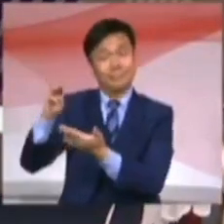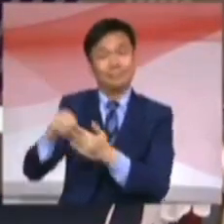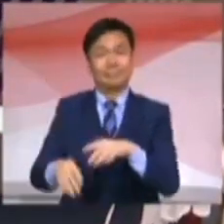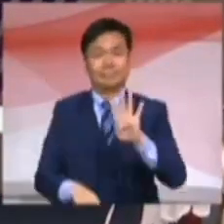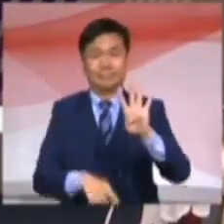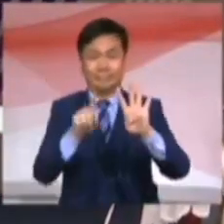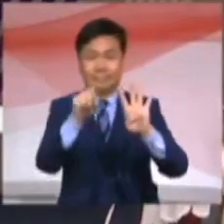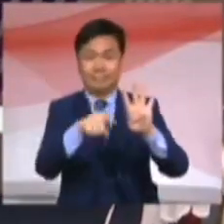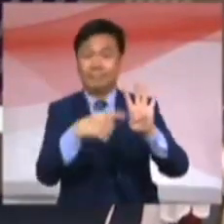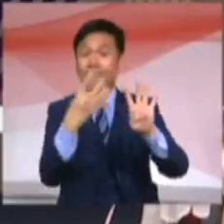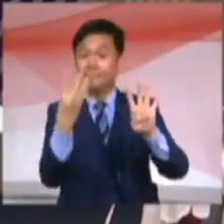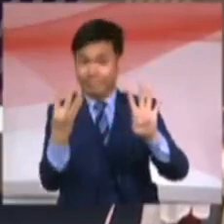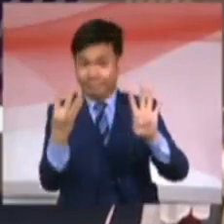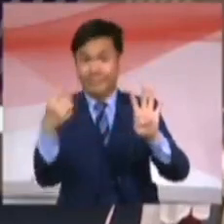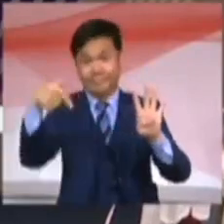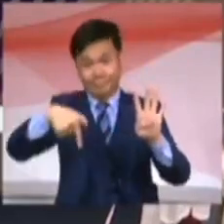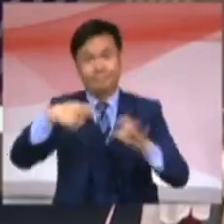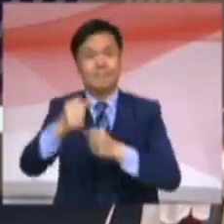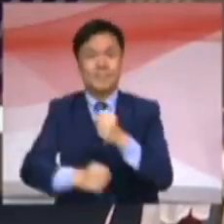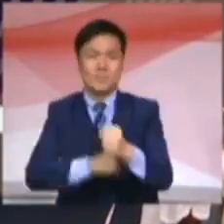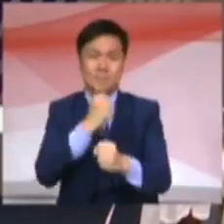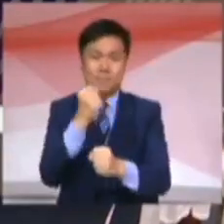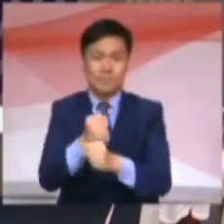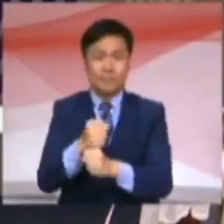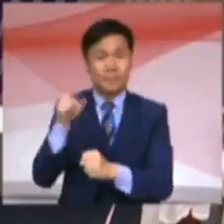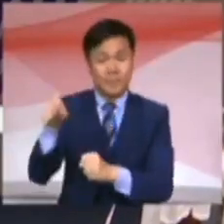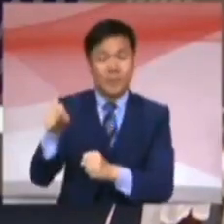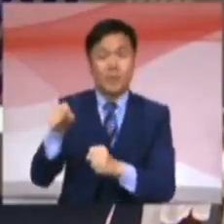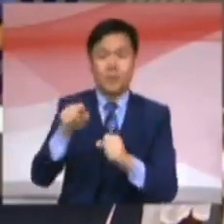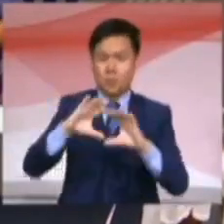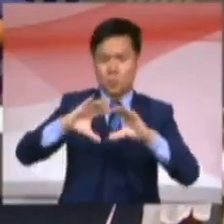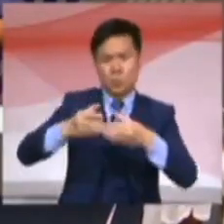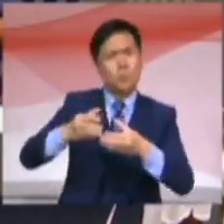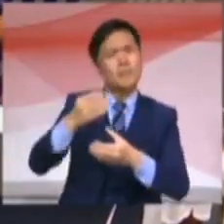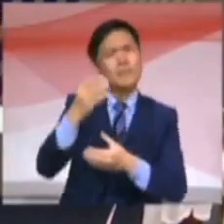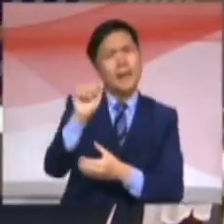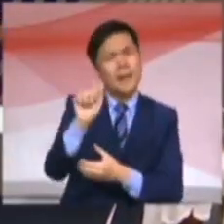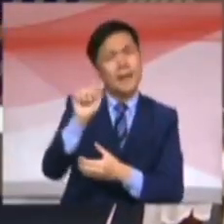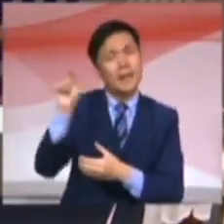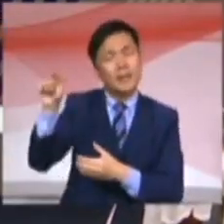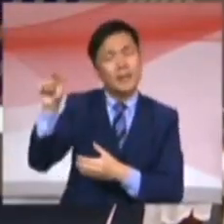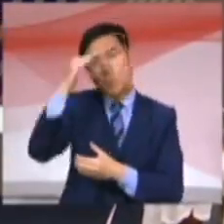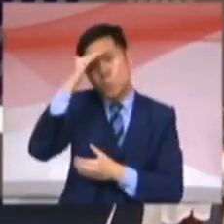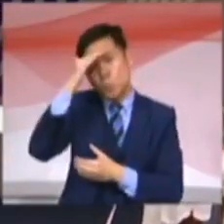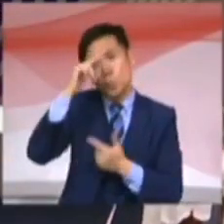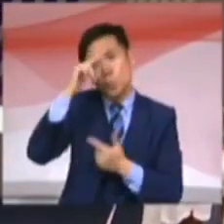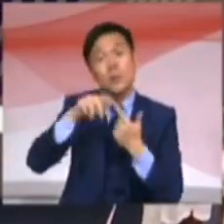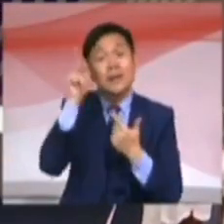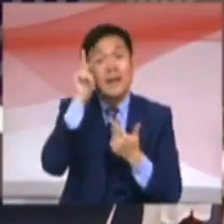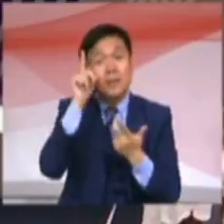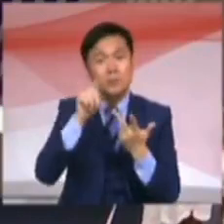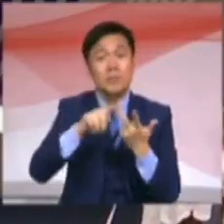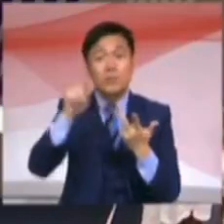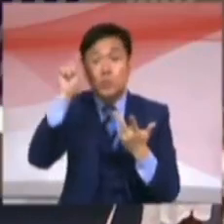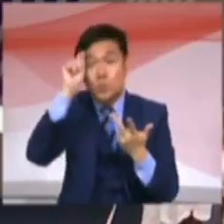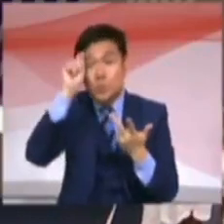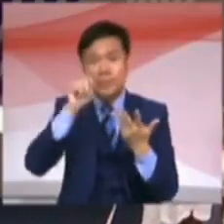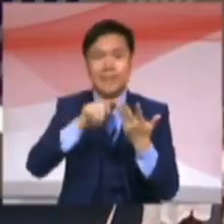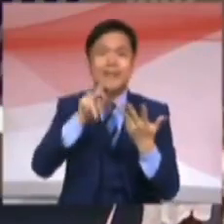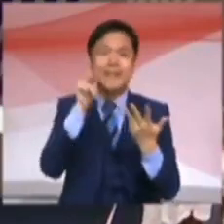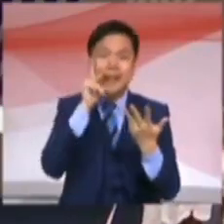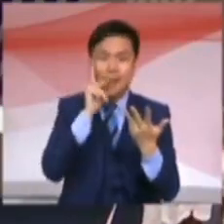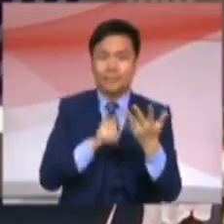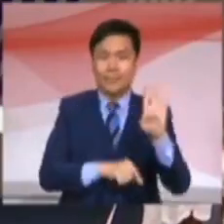pada 4 April 2021 bagi kumpulan A, iaitu negeri Johor, Kelantan, Terengganu dan